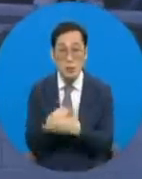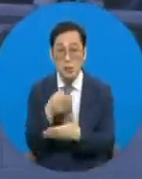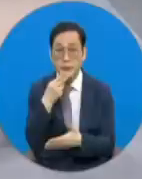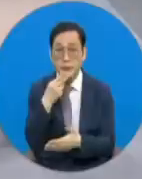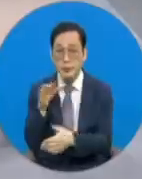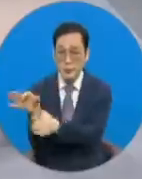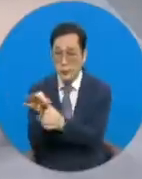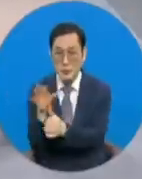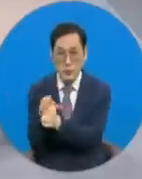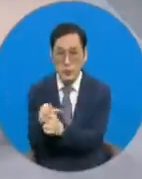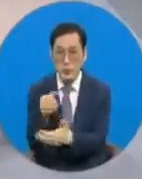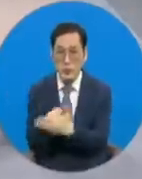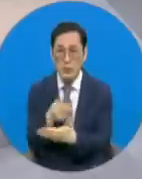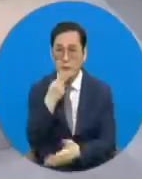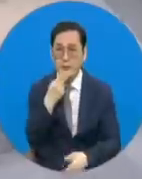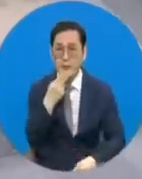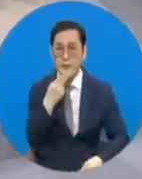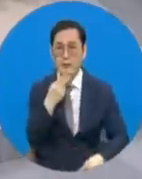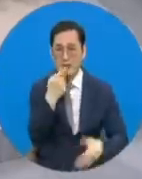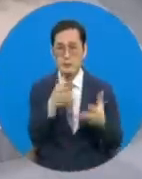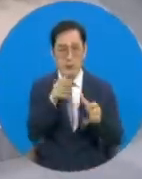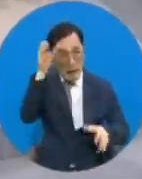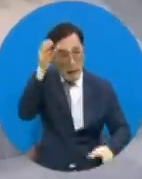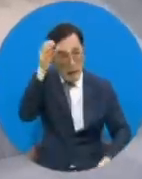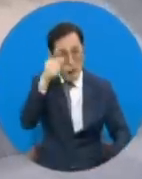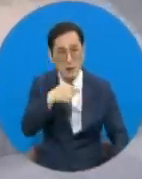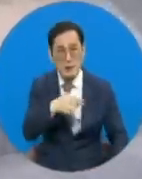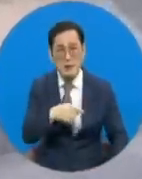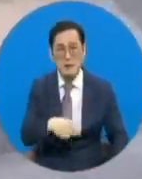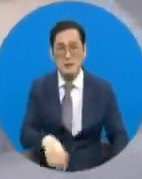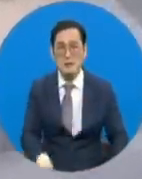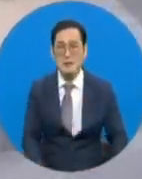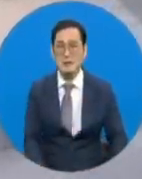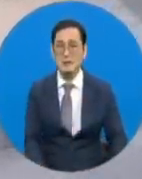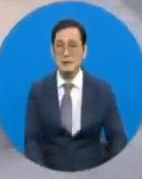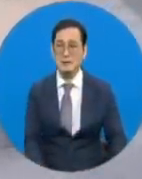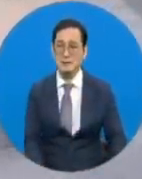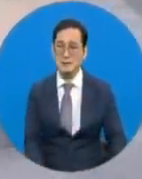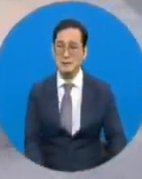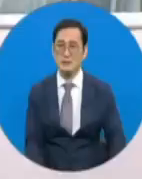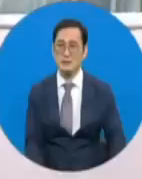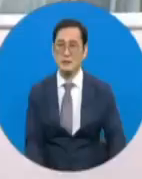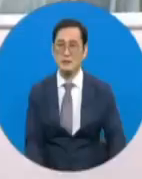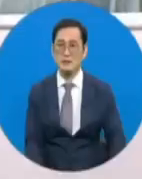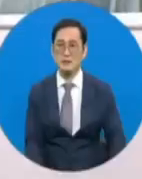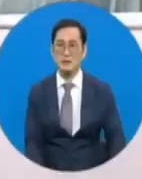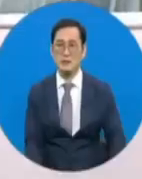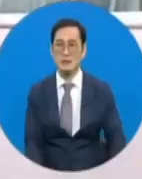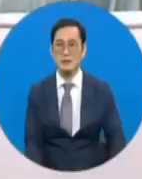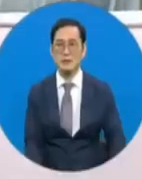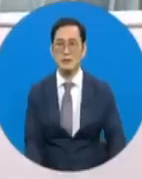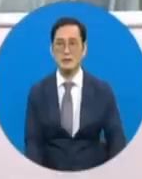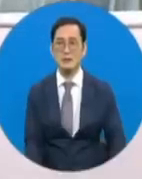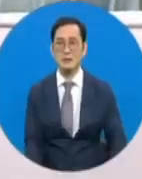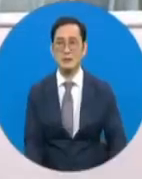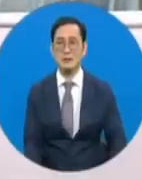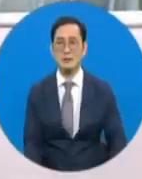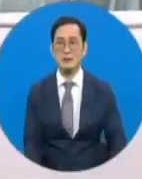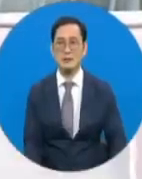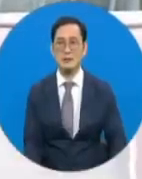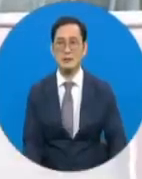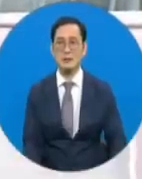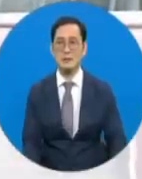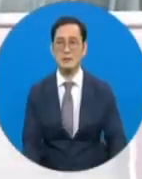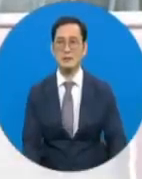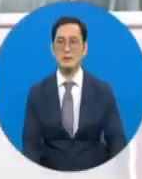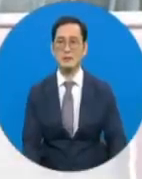그 민주당이 너무 그렇다가 내정 안 시키면 어떻게 됩니까? 물론 뭐 민주당이 잘한 결과다